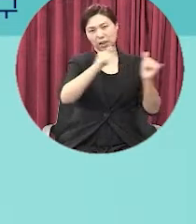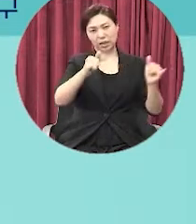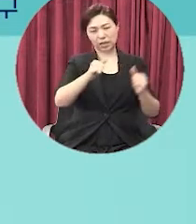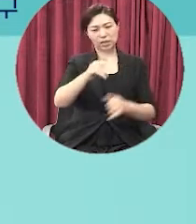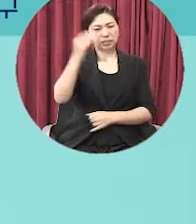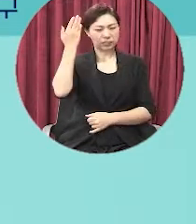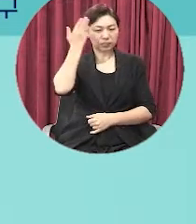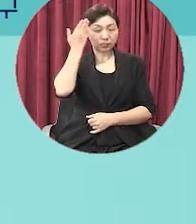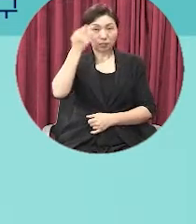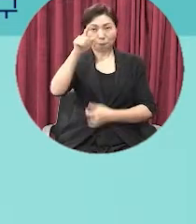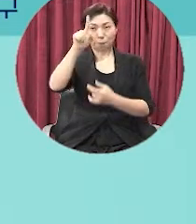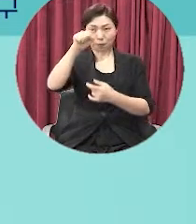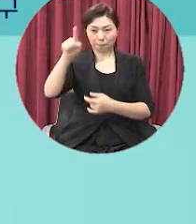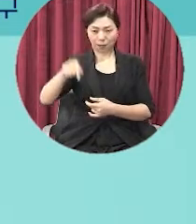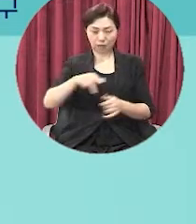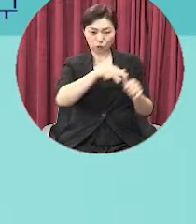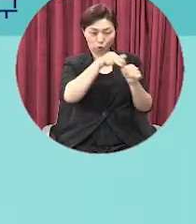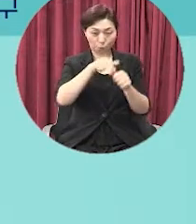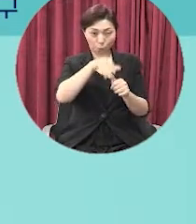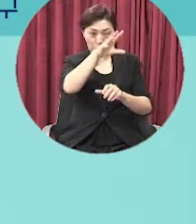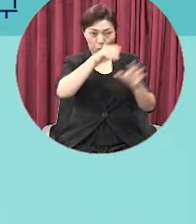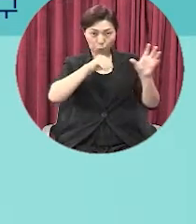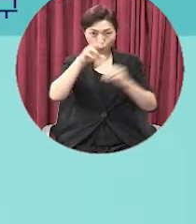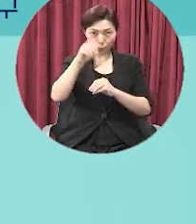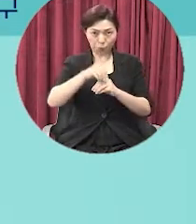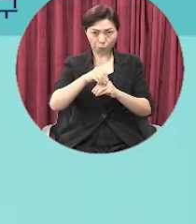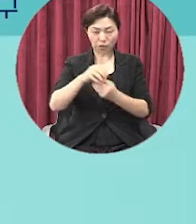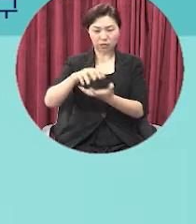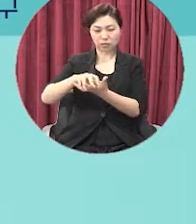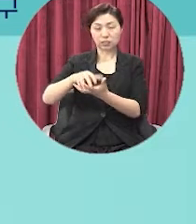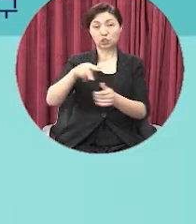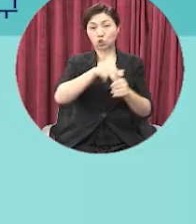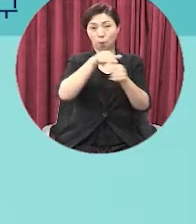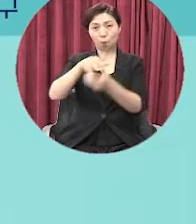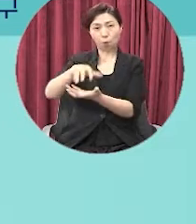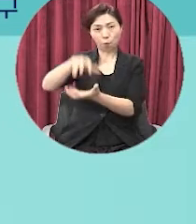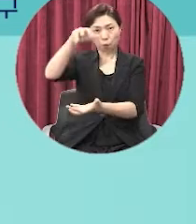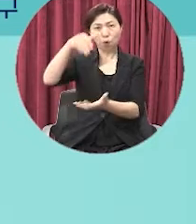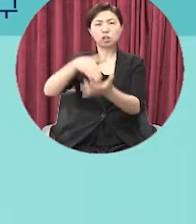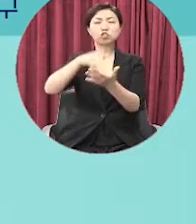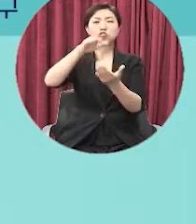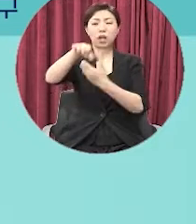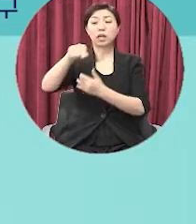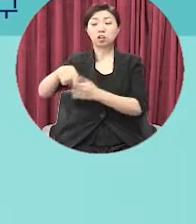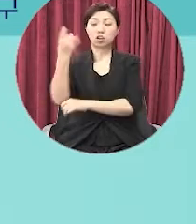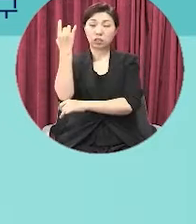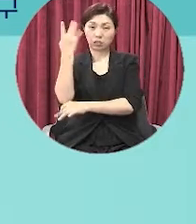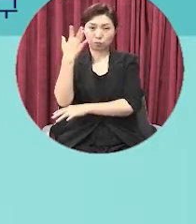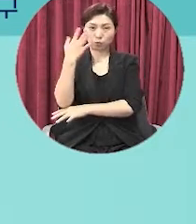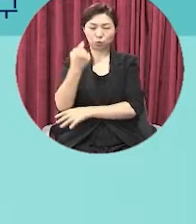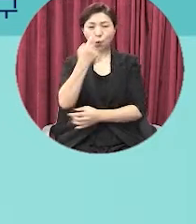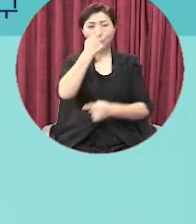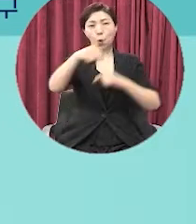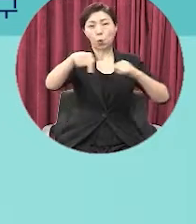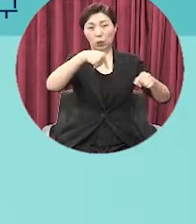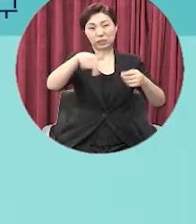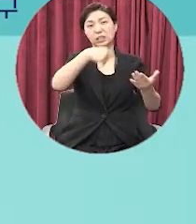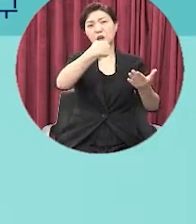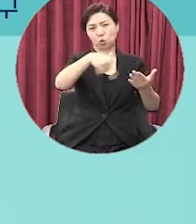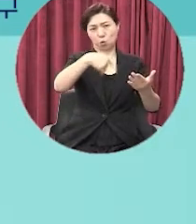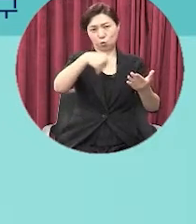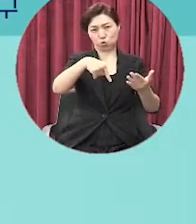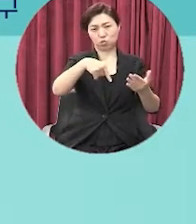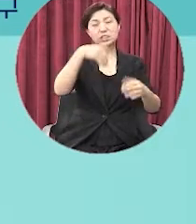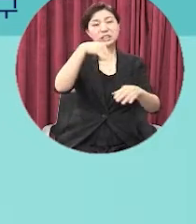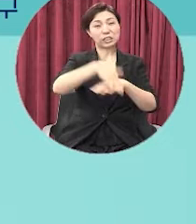시가 카브 그런 노즐을 들을 경계로 해서 스마트 코칭을 할 수 있는 방법을 만든다 뭐 이렇게 되어 있는